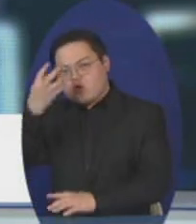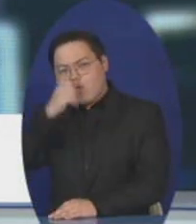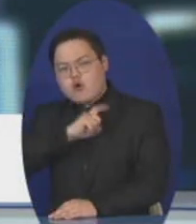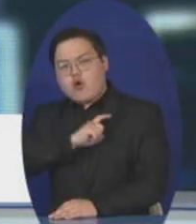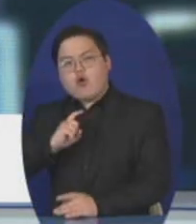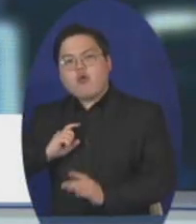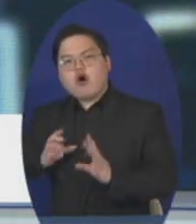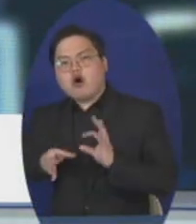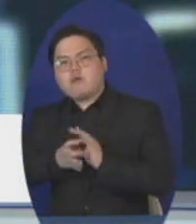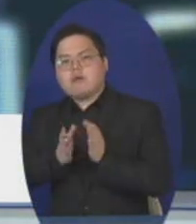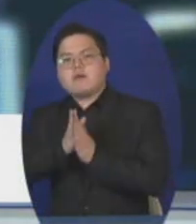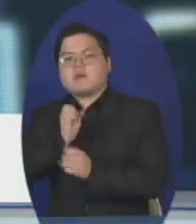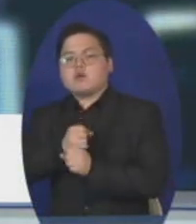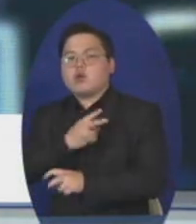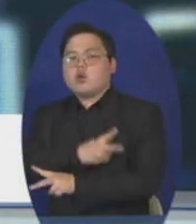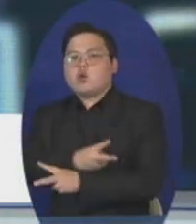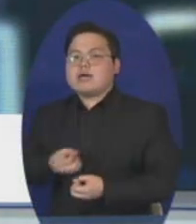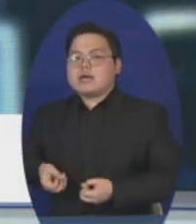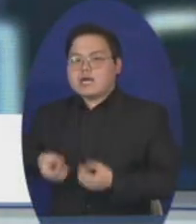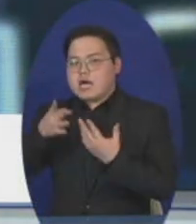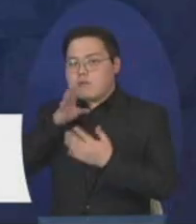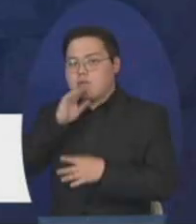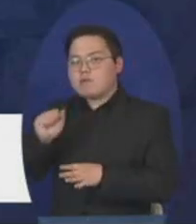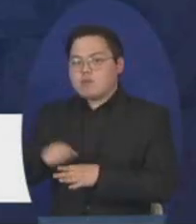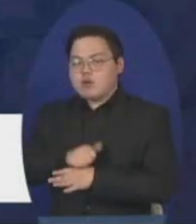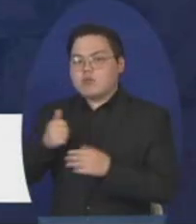хуулийг өргөн барихад бэлэн болжээ.